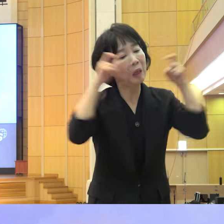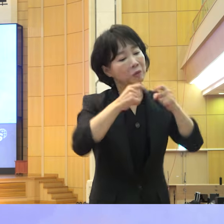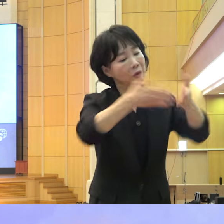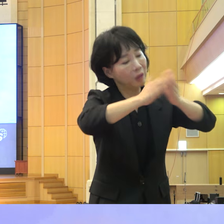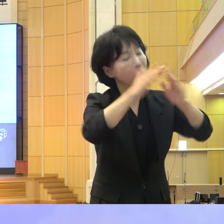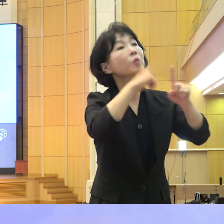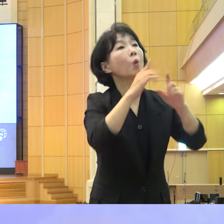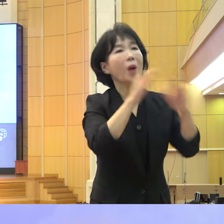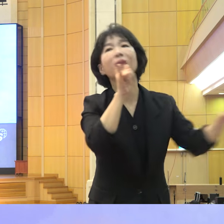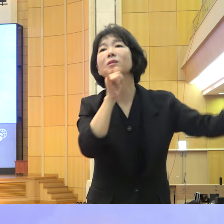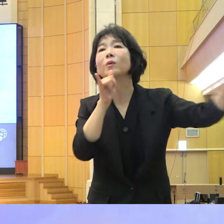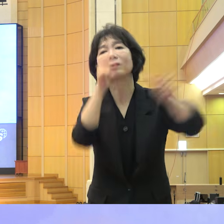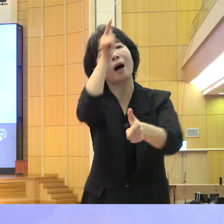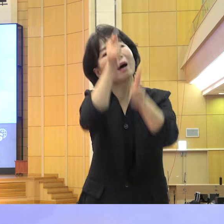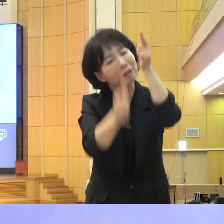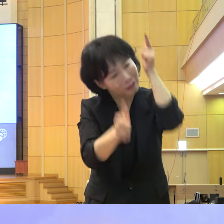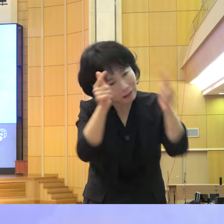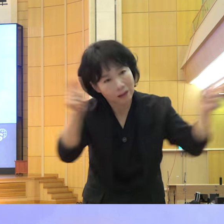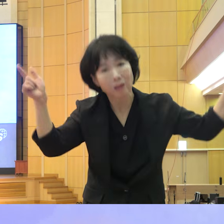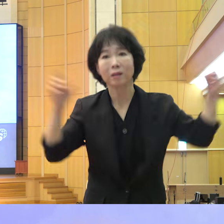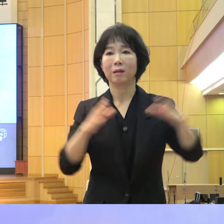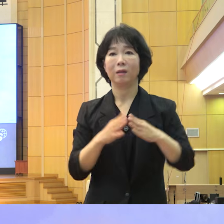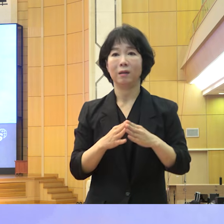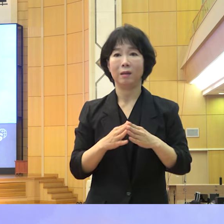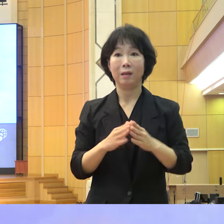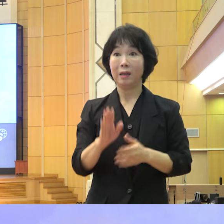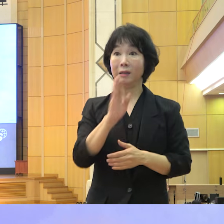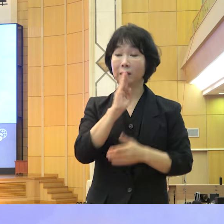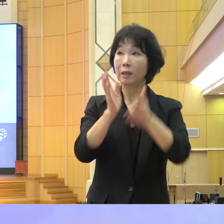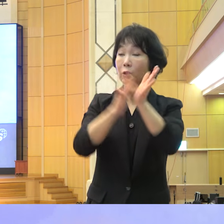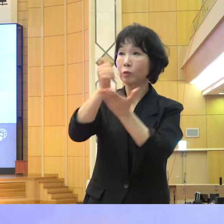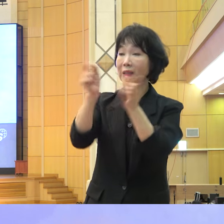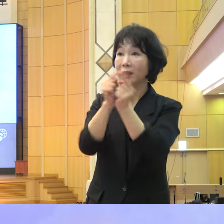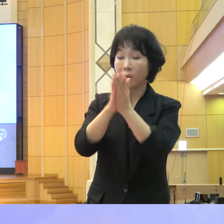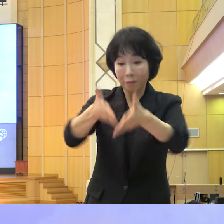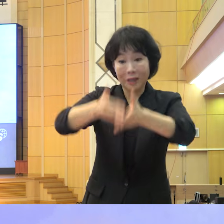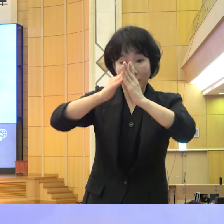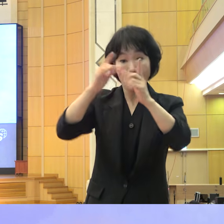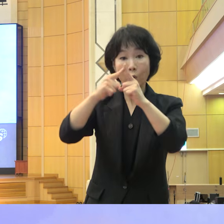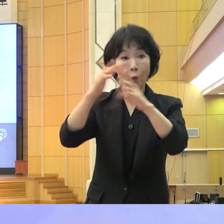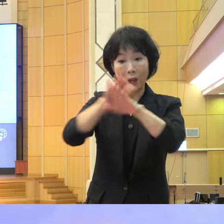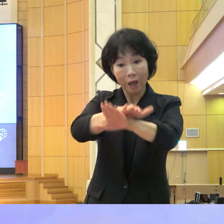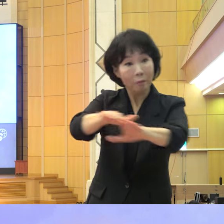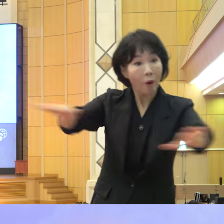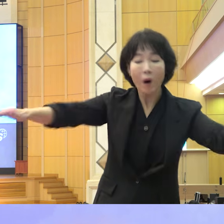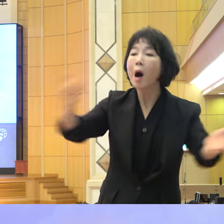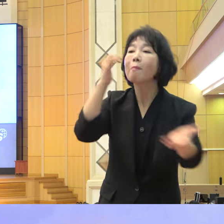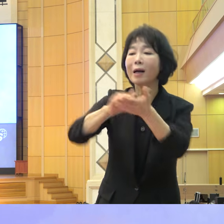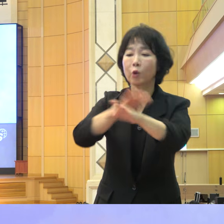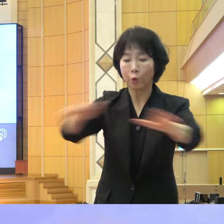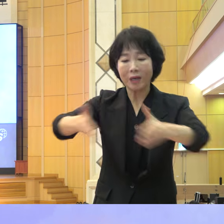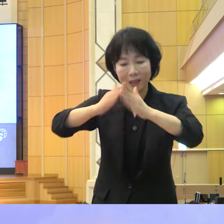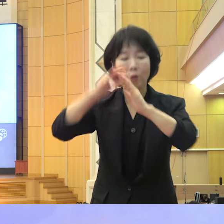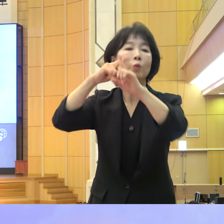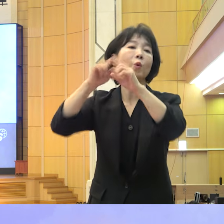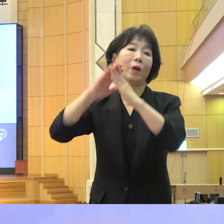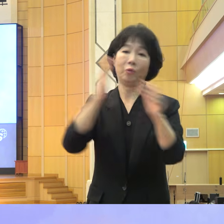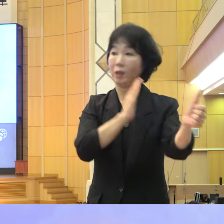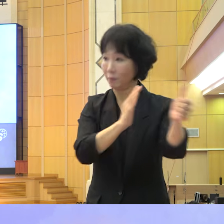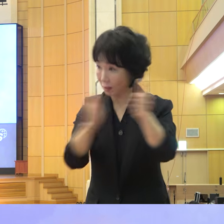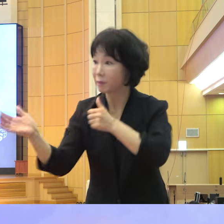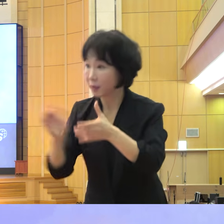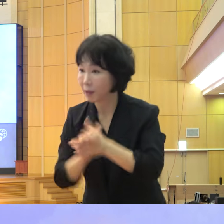교회예요. 주님이 세운 교회가 아니에요. 진짜 주님이 세운 교회라면 반석 위에 세워진 교회가 되어야